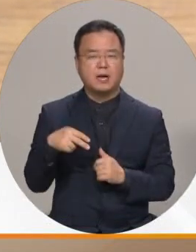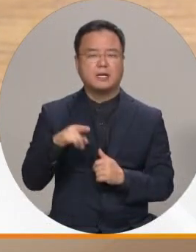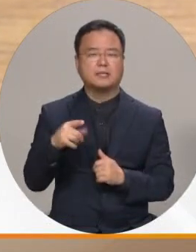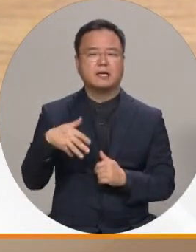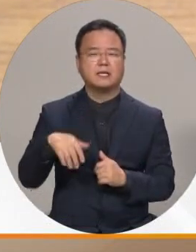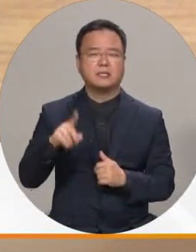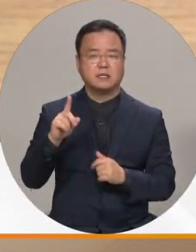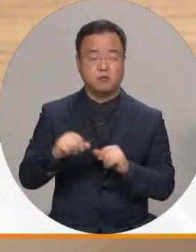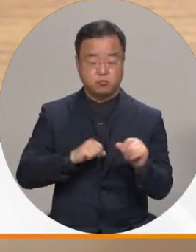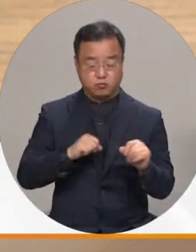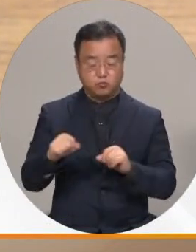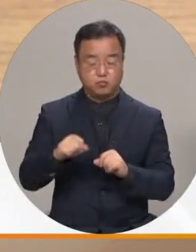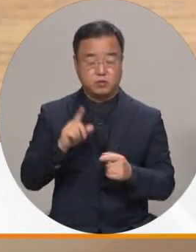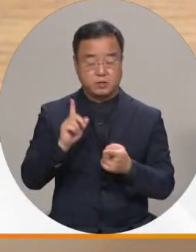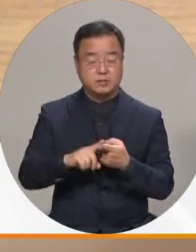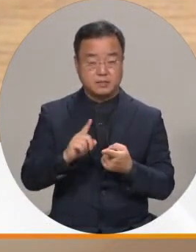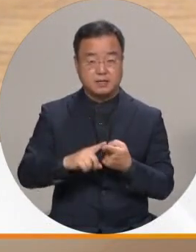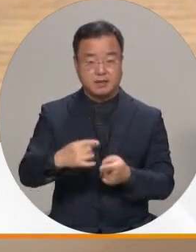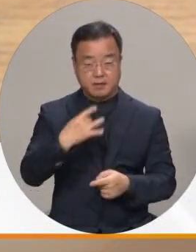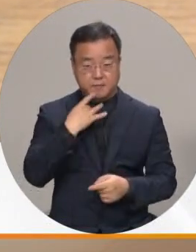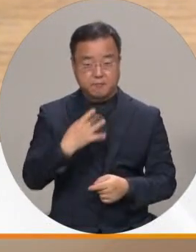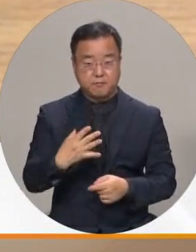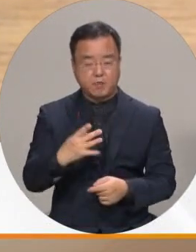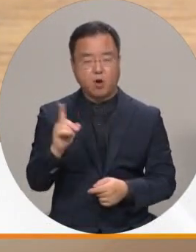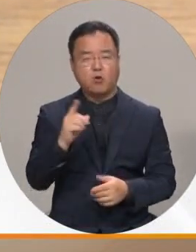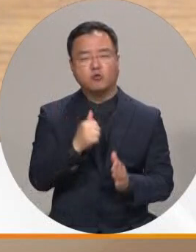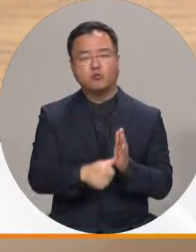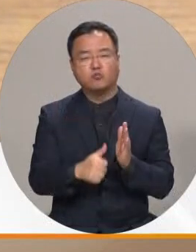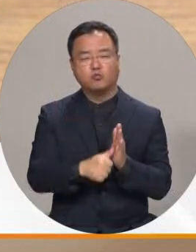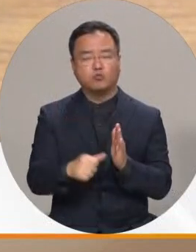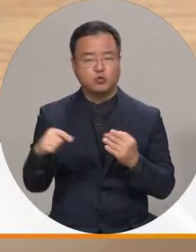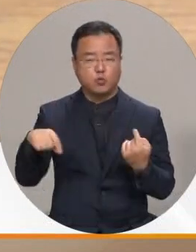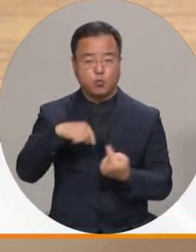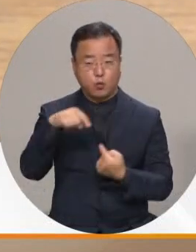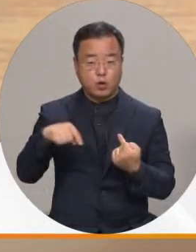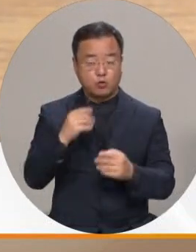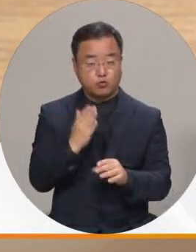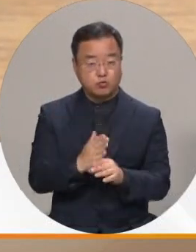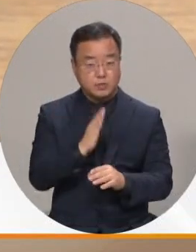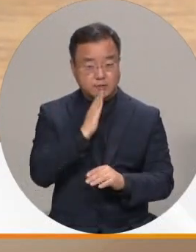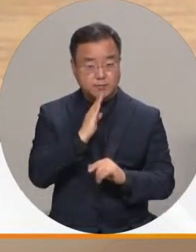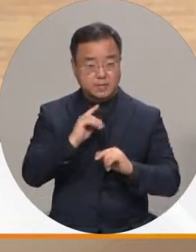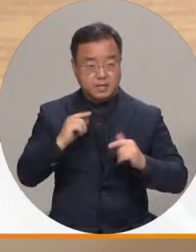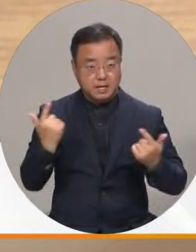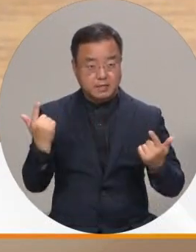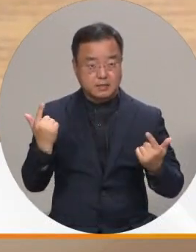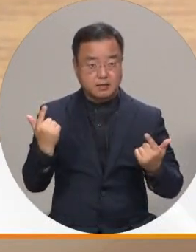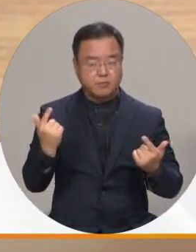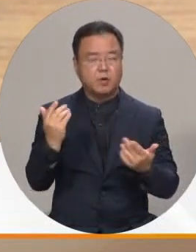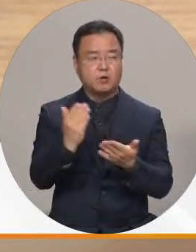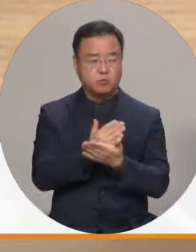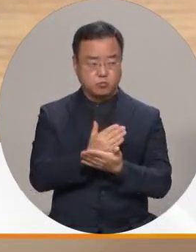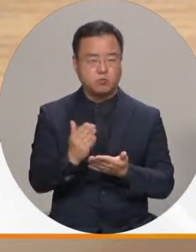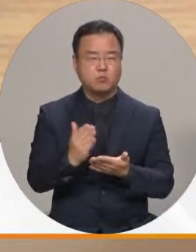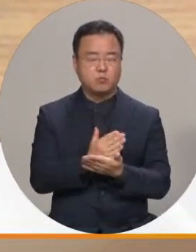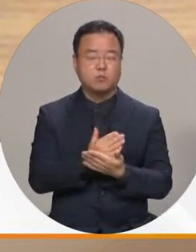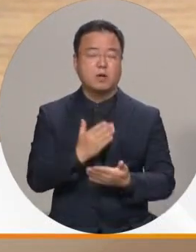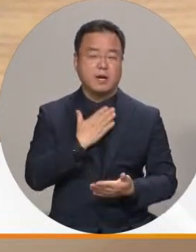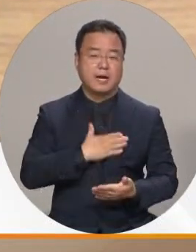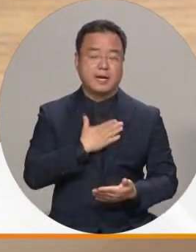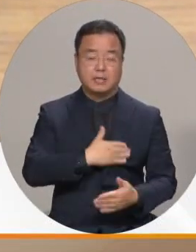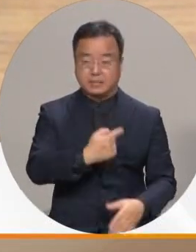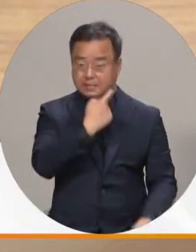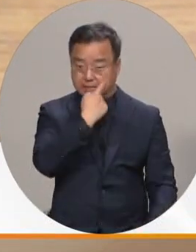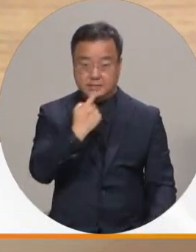운동은 그 자체만으로도 어떤 물체가 회전하고 있는 것인지 회전하지 않는 것인지를 알 수 있는 증거가